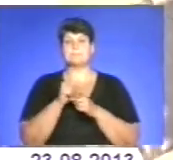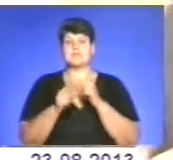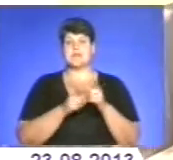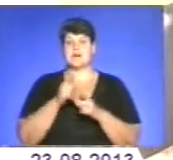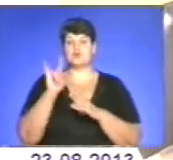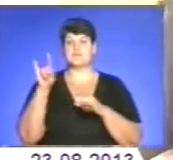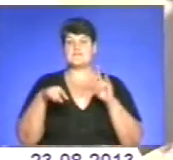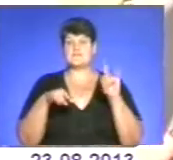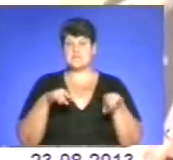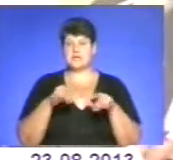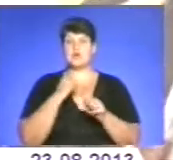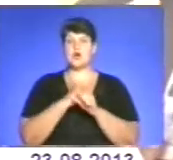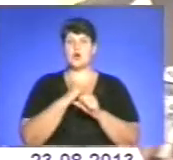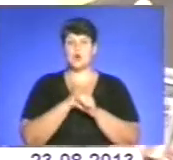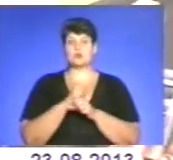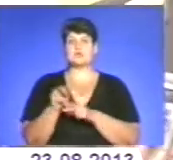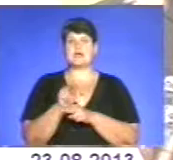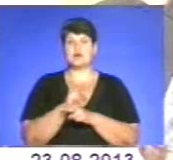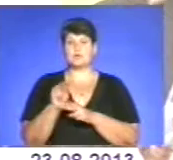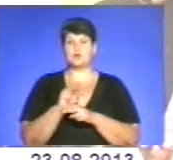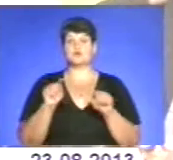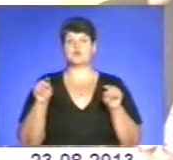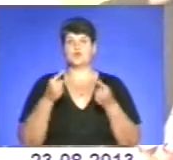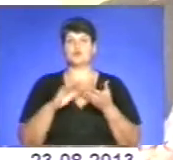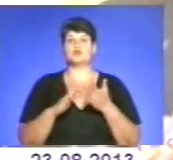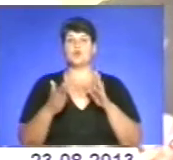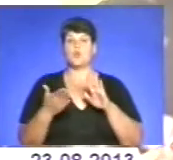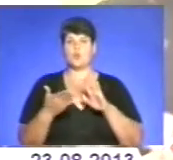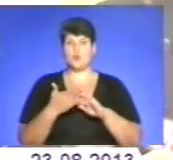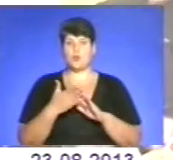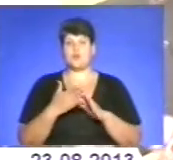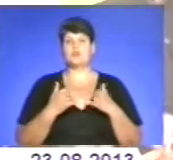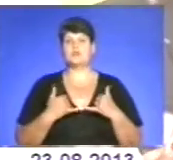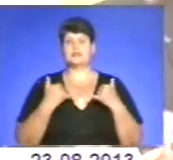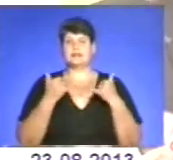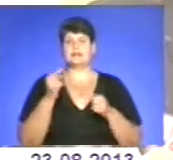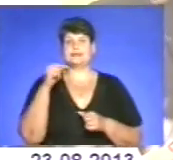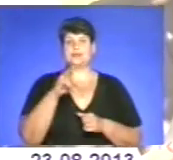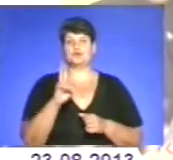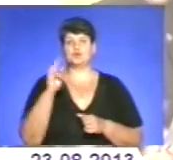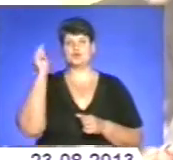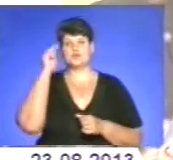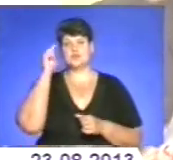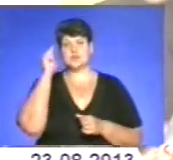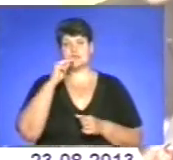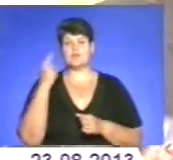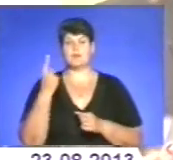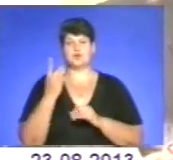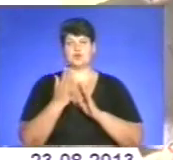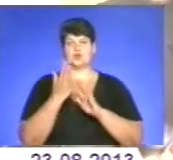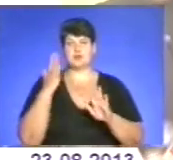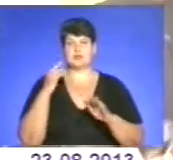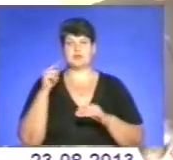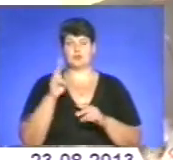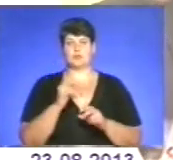у корпусах, робляться ремонти, тобто створюються умови для тих, хто тут навчається в першу чергу, ну і, звичайно, тих,